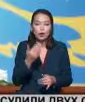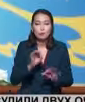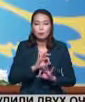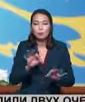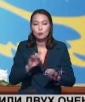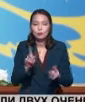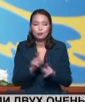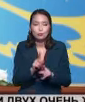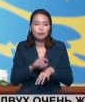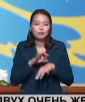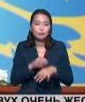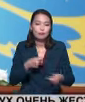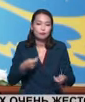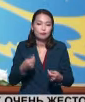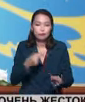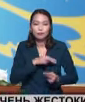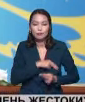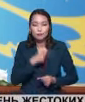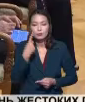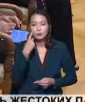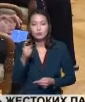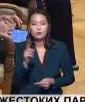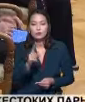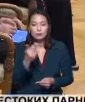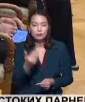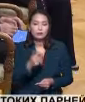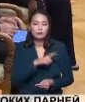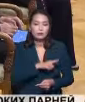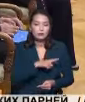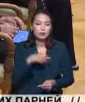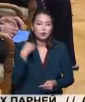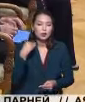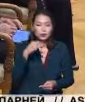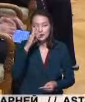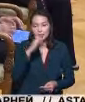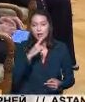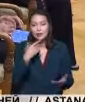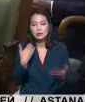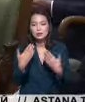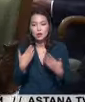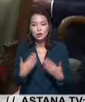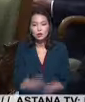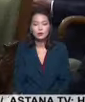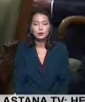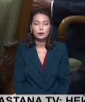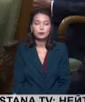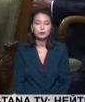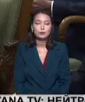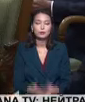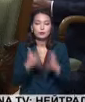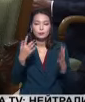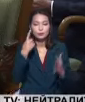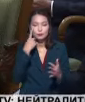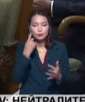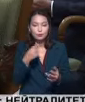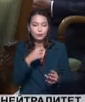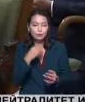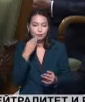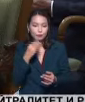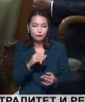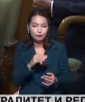перспективных направлениях сотрудничества и отметил конструктивный характер туркменско-казахского диалога. Особо отмечаю конструктивный